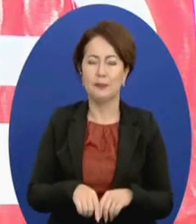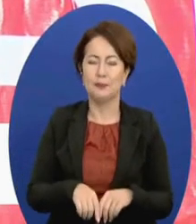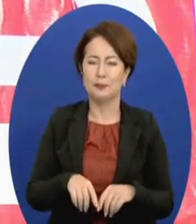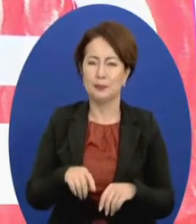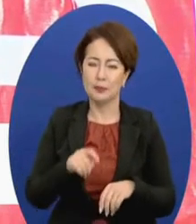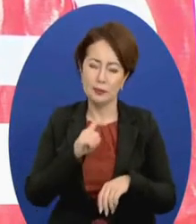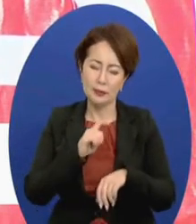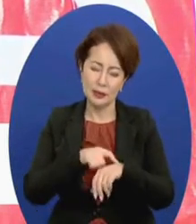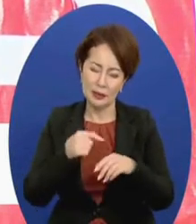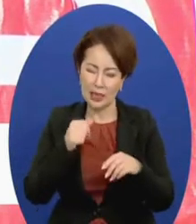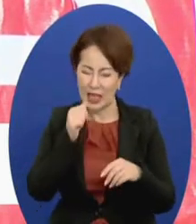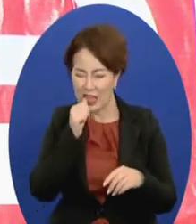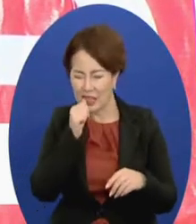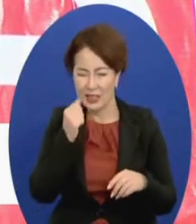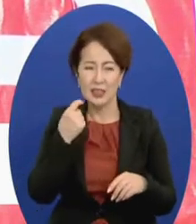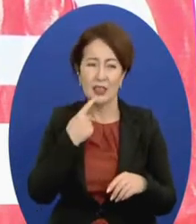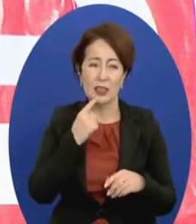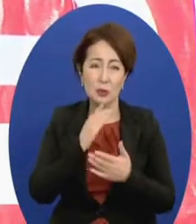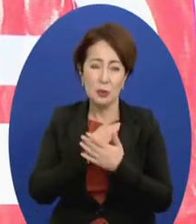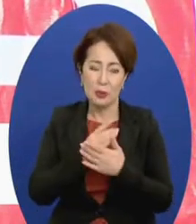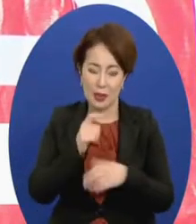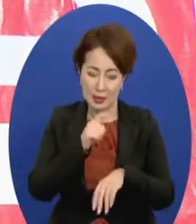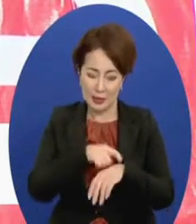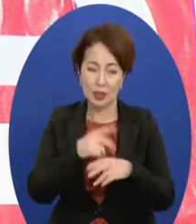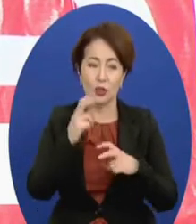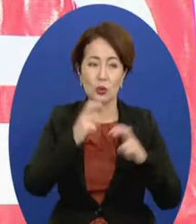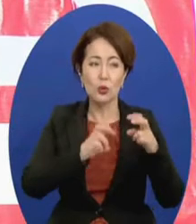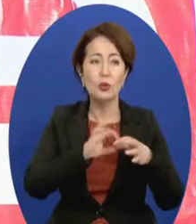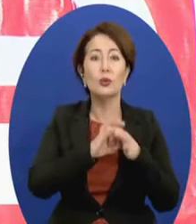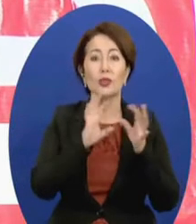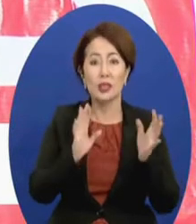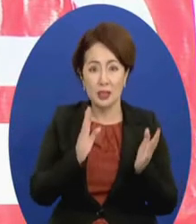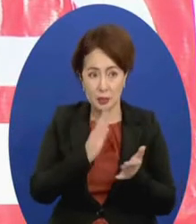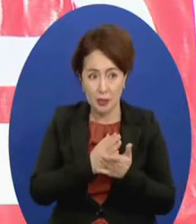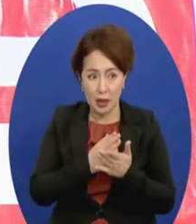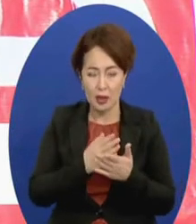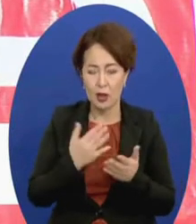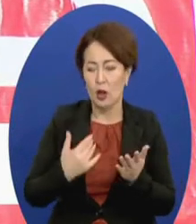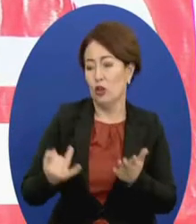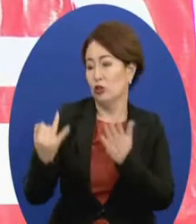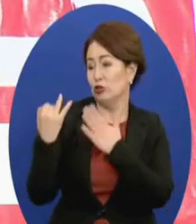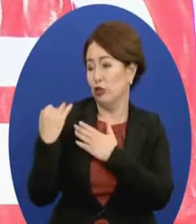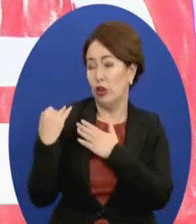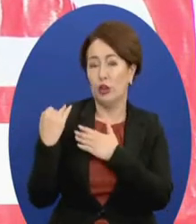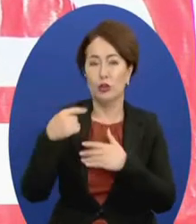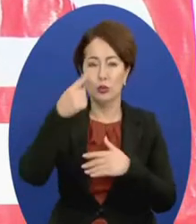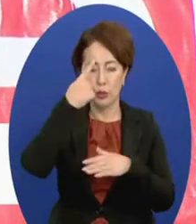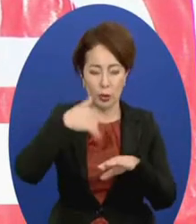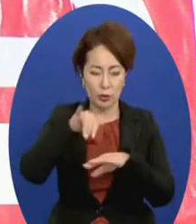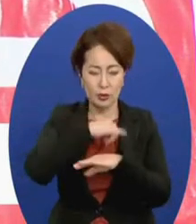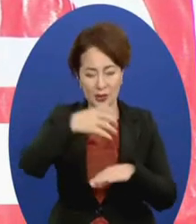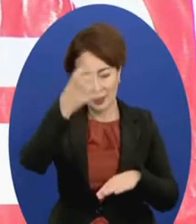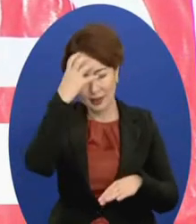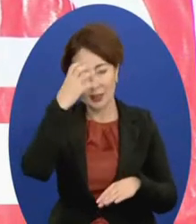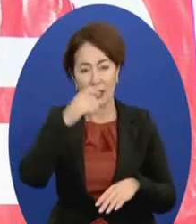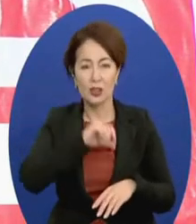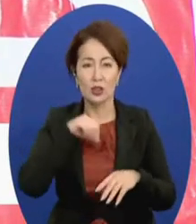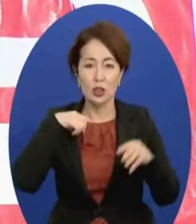цагийн байдал хүнд энэ цаг үед энэ үйлдвэр ашиглалтанд орж байгаа. Өнгөрсөн 7 хоногт Монгол улсын засгийн газар шийдвэр